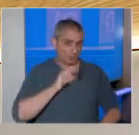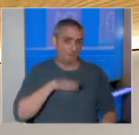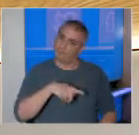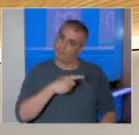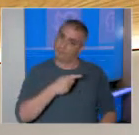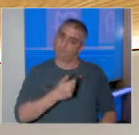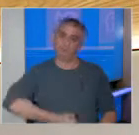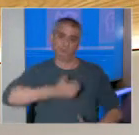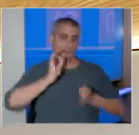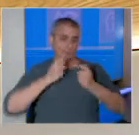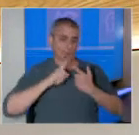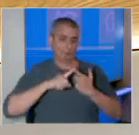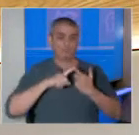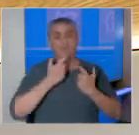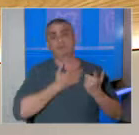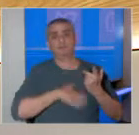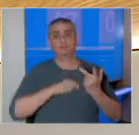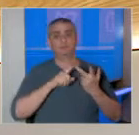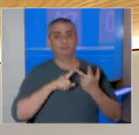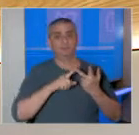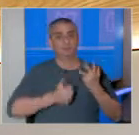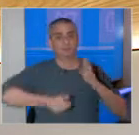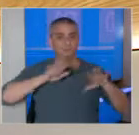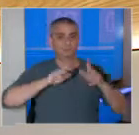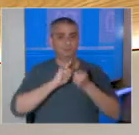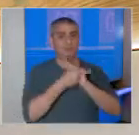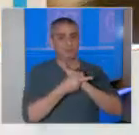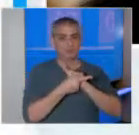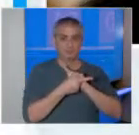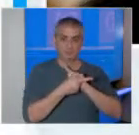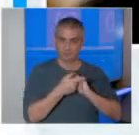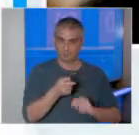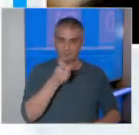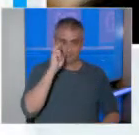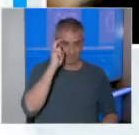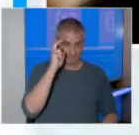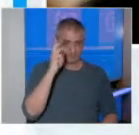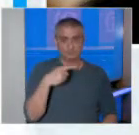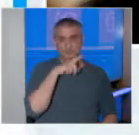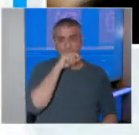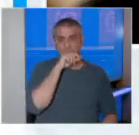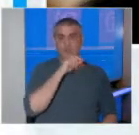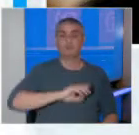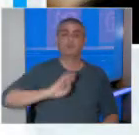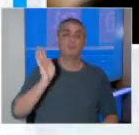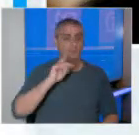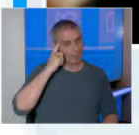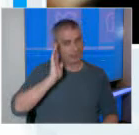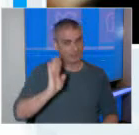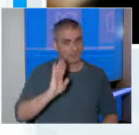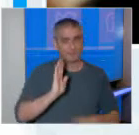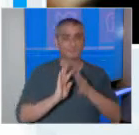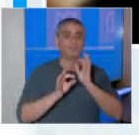וגם שר המשפטים, ואם תרצו גם ראש הממשלה החליפי. בני גנץ, הוא צייץ. נתניהו,